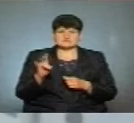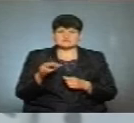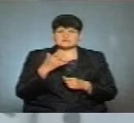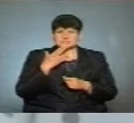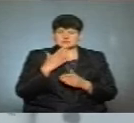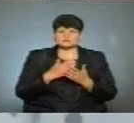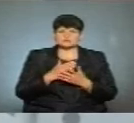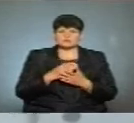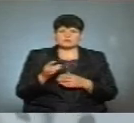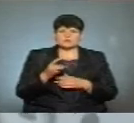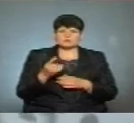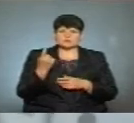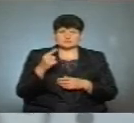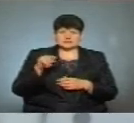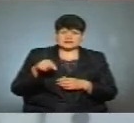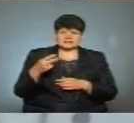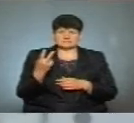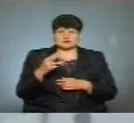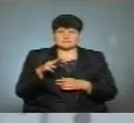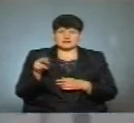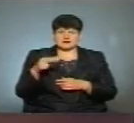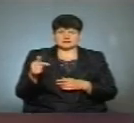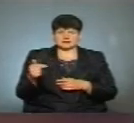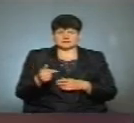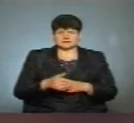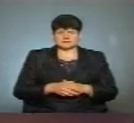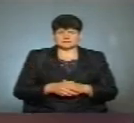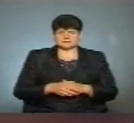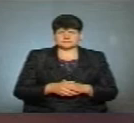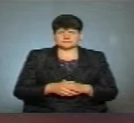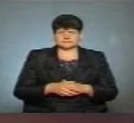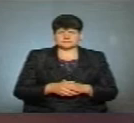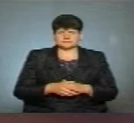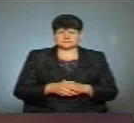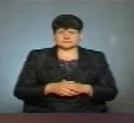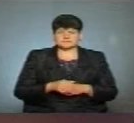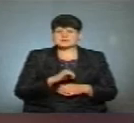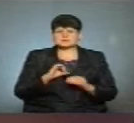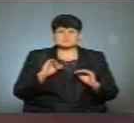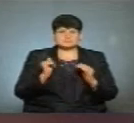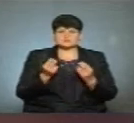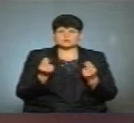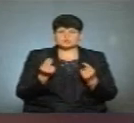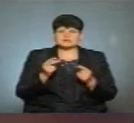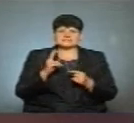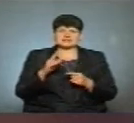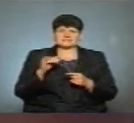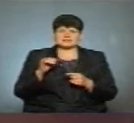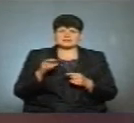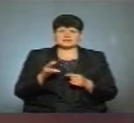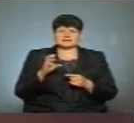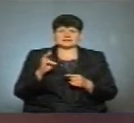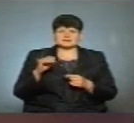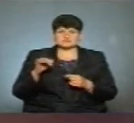у розмірі понад 1,2 мільярди гривень. Найменше коштів за квітень від